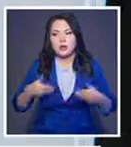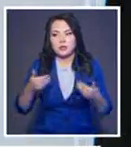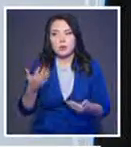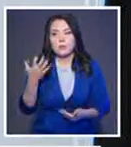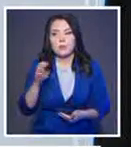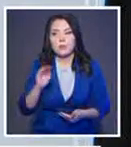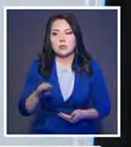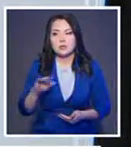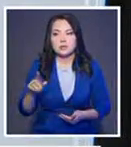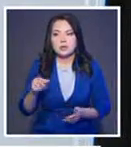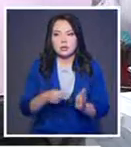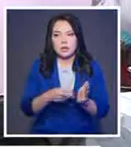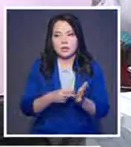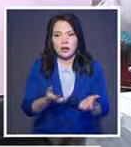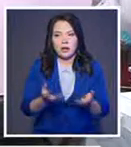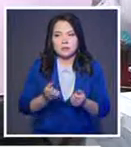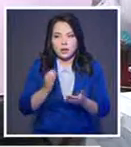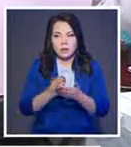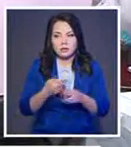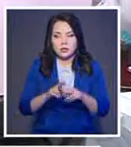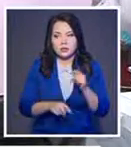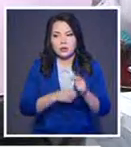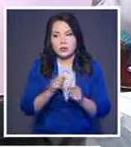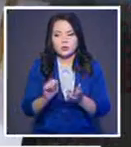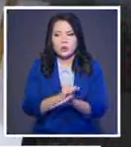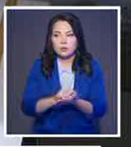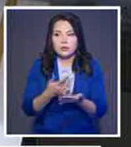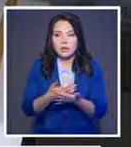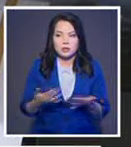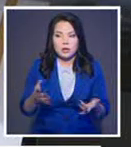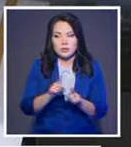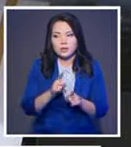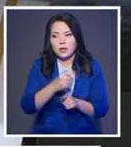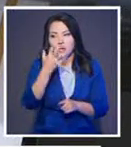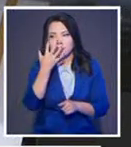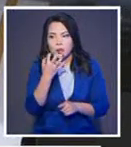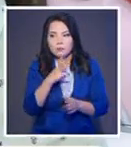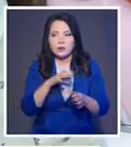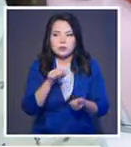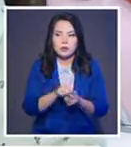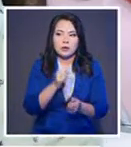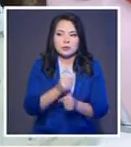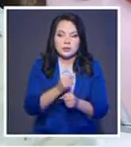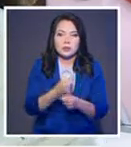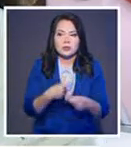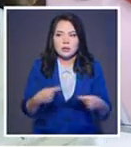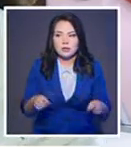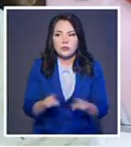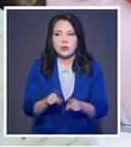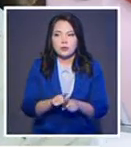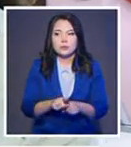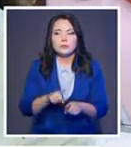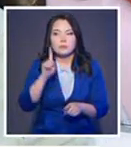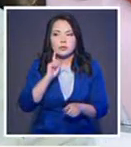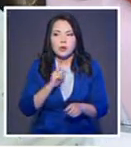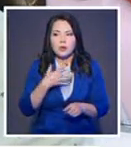500 мың теңге қаражатты иеленді. Қазір осында құжат үшін суретке түсіріп, түрлі баспа қызметін көрсетеді. Әртүрлі қағаздарда басып